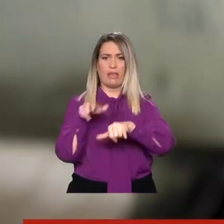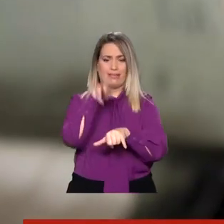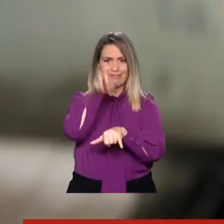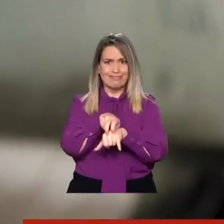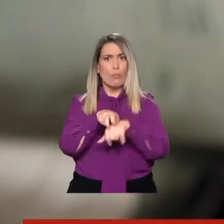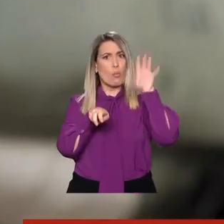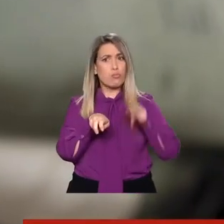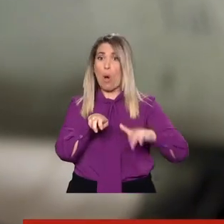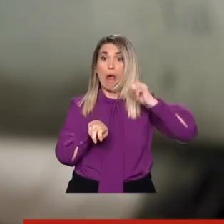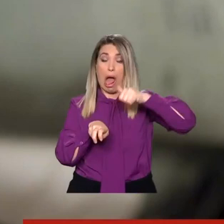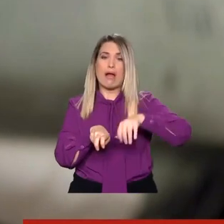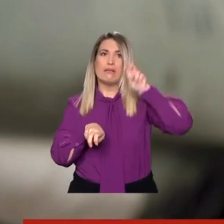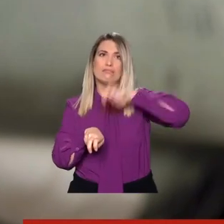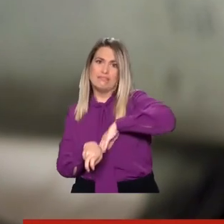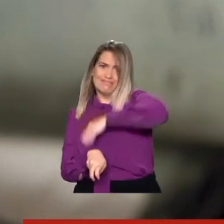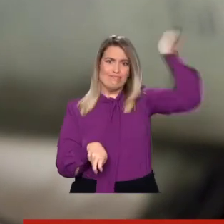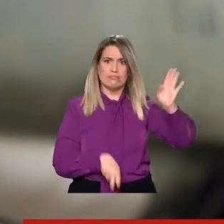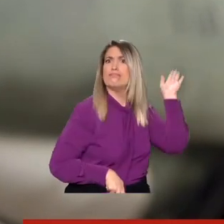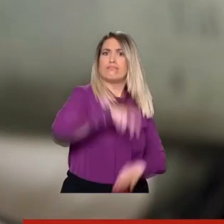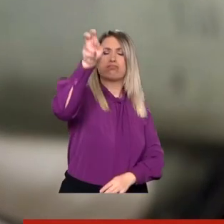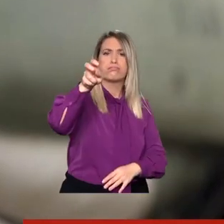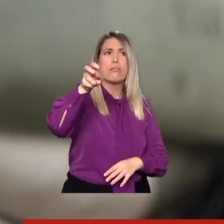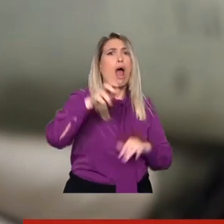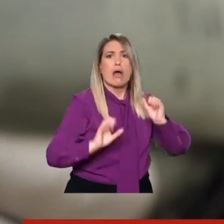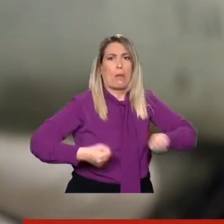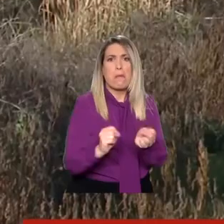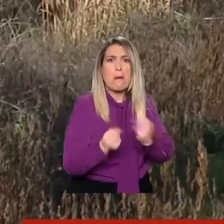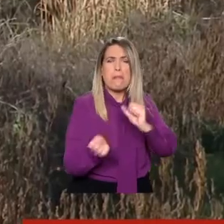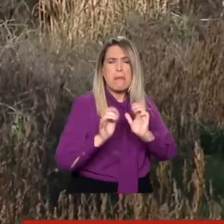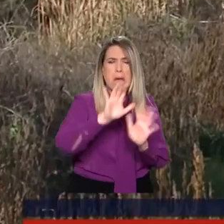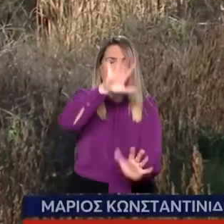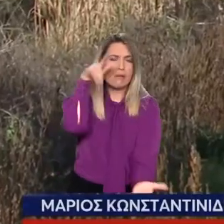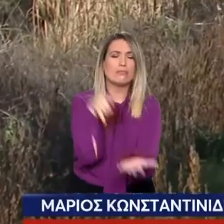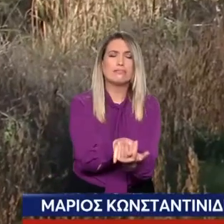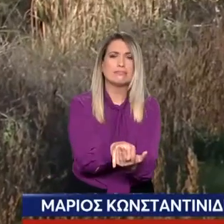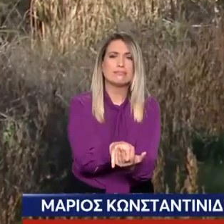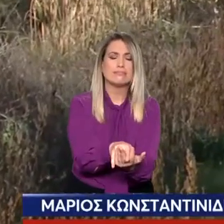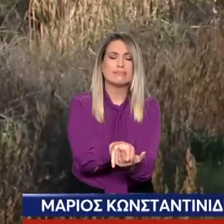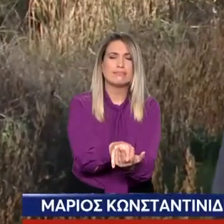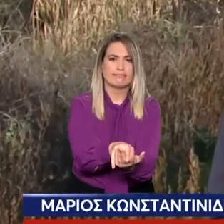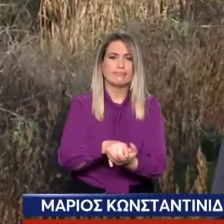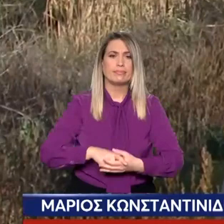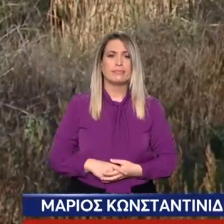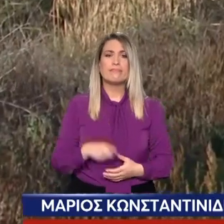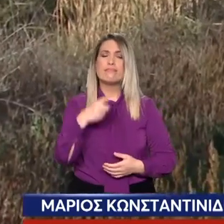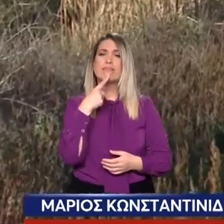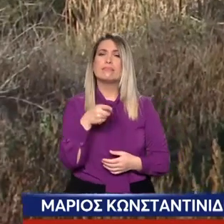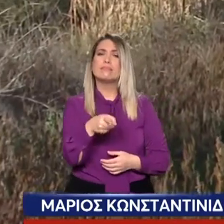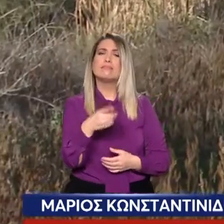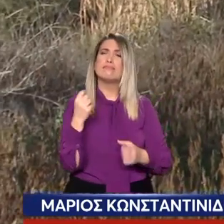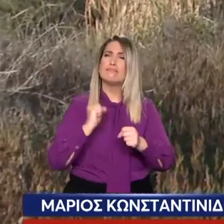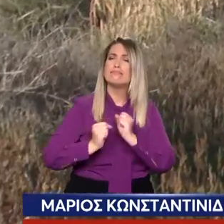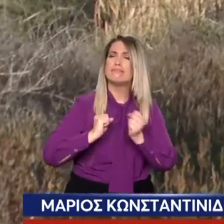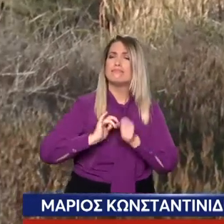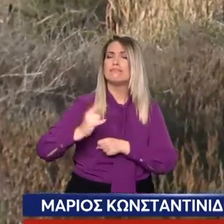προσπάθησε μέχρι το τέλος, αλλά δεν κατάφερε να αποτρέψει την πτώση που του στήχησε τη ζωή. Είχε συμπληρώσει χιλιάδες ώρες στα TAF-2 Μπακάι. Λίγο